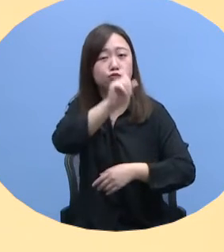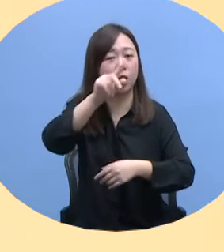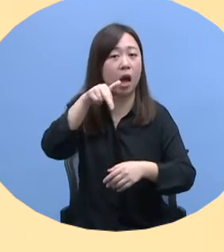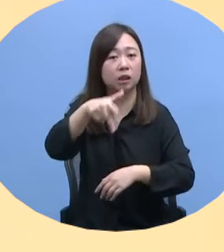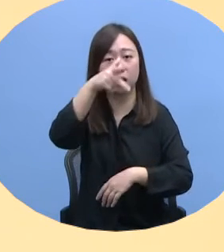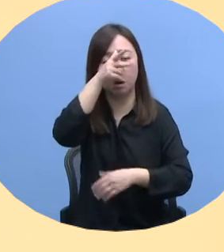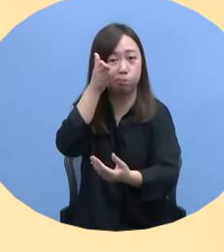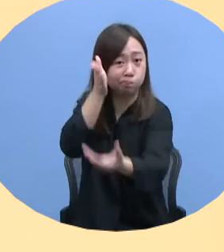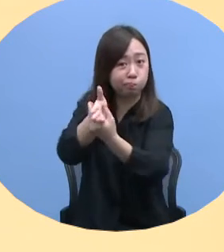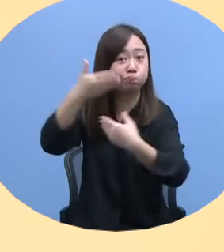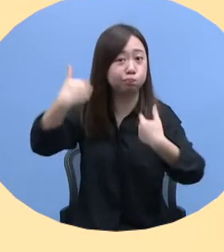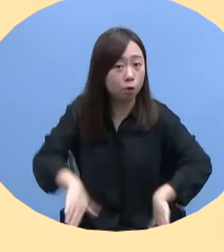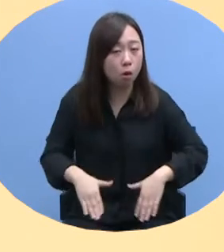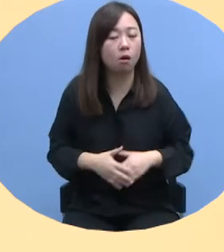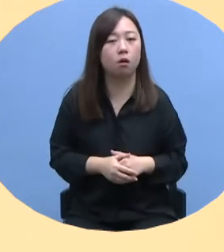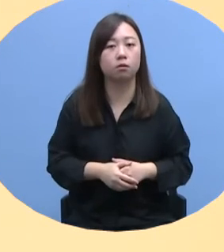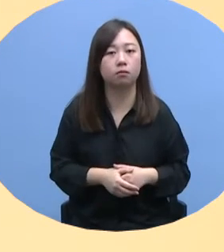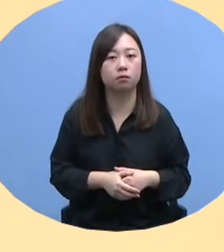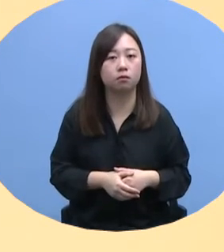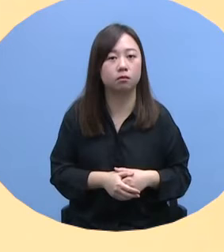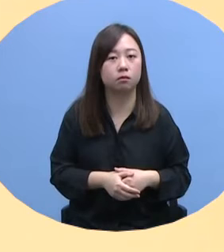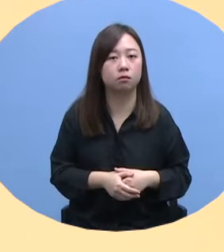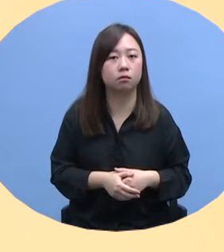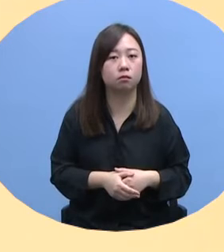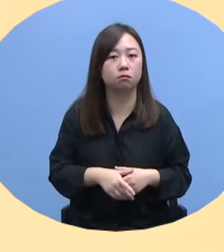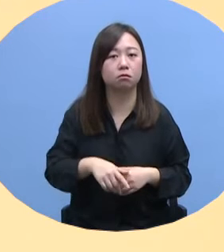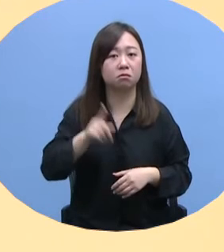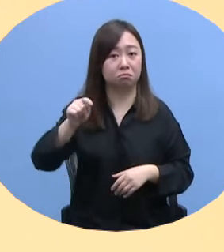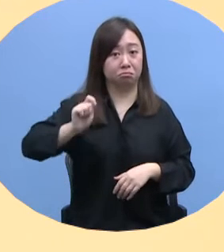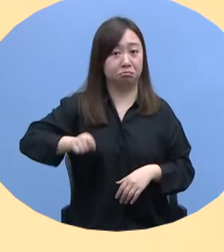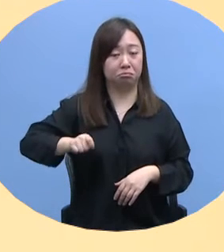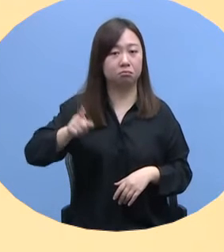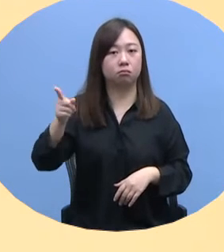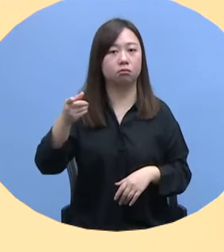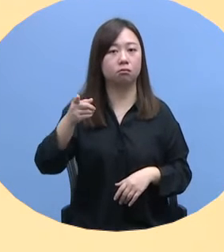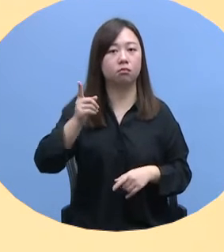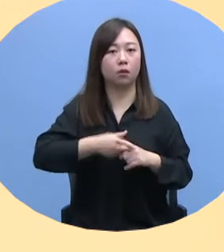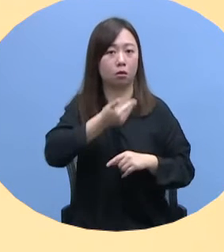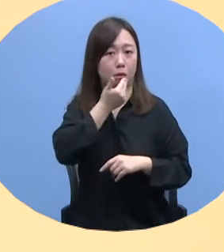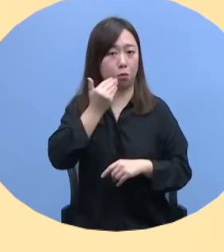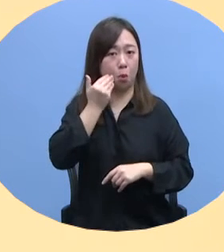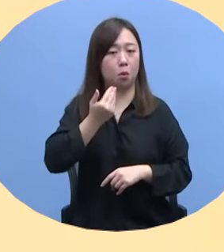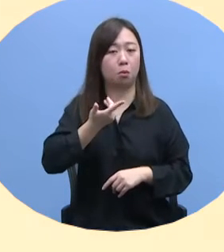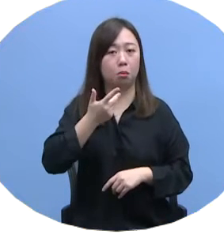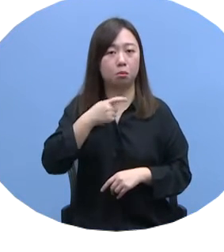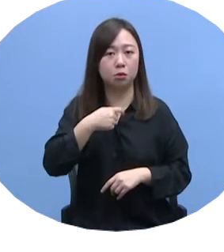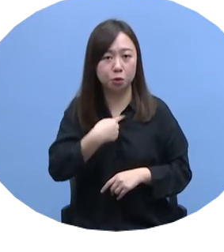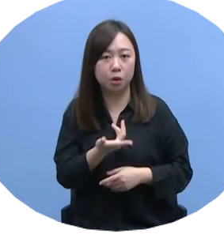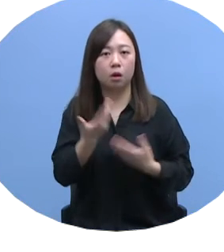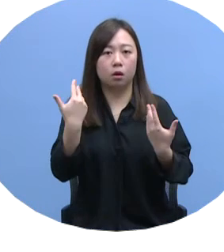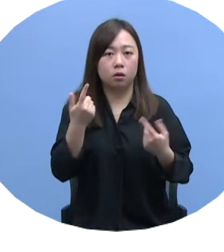那當然作為一位德高望重的法官，他是需要有一個態度，但現在肯定不是在這個情況。